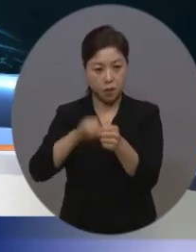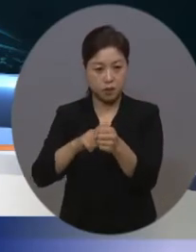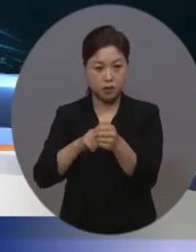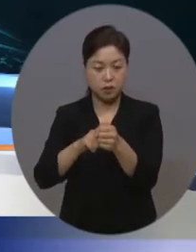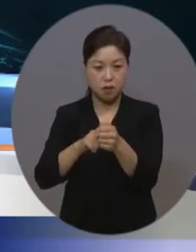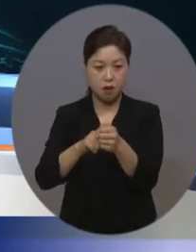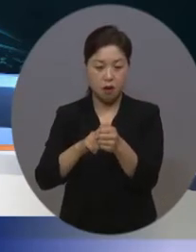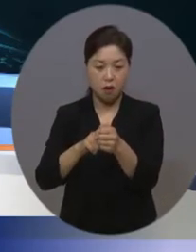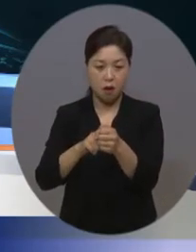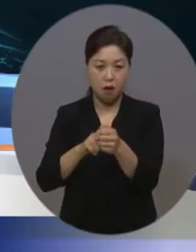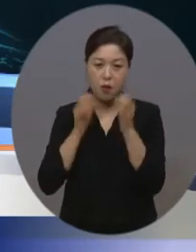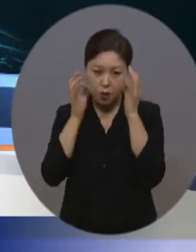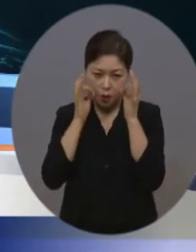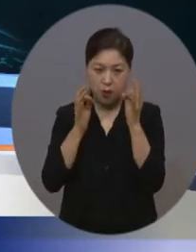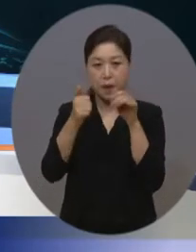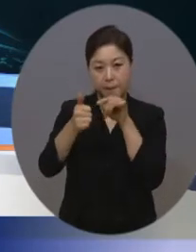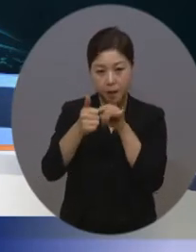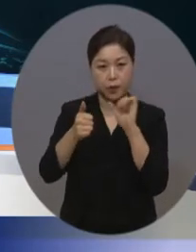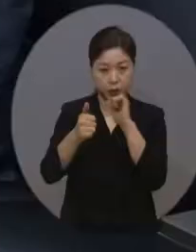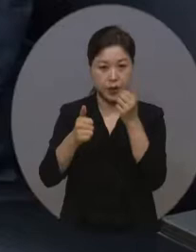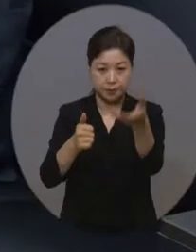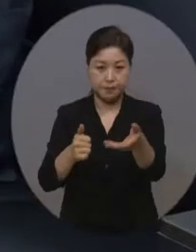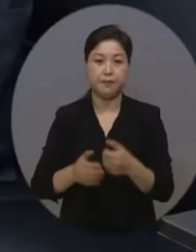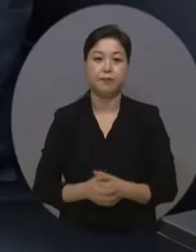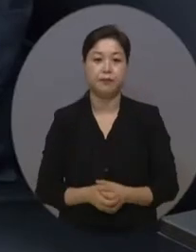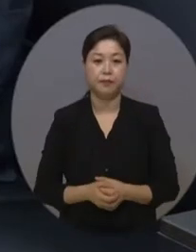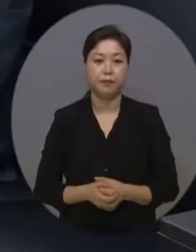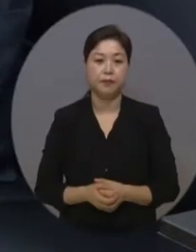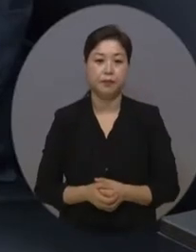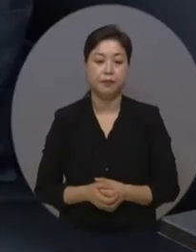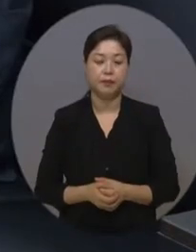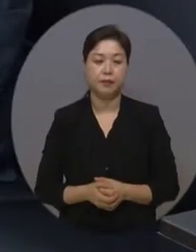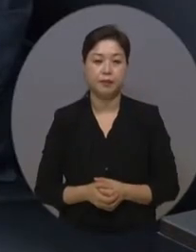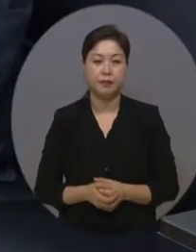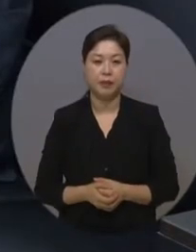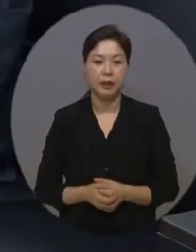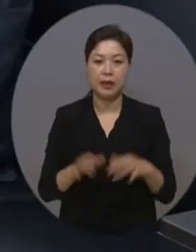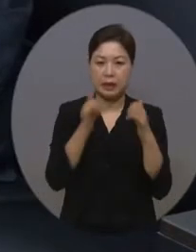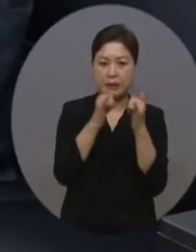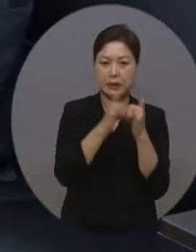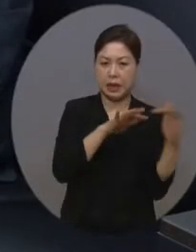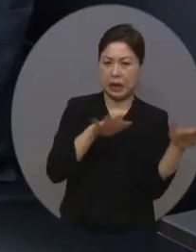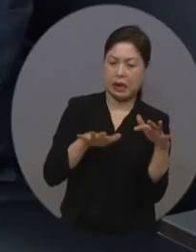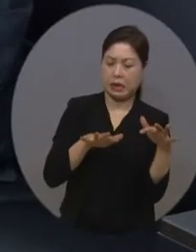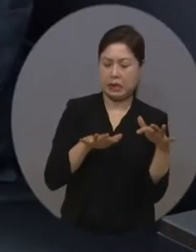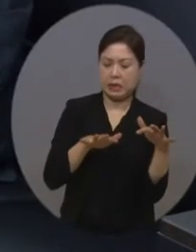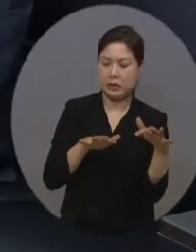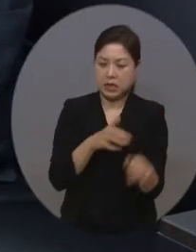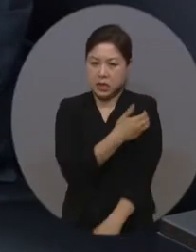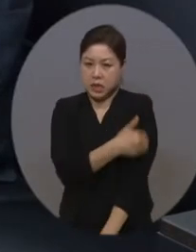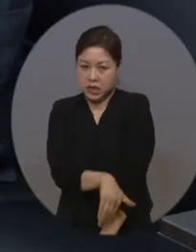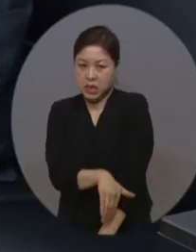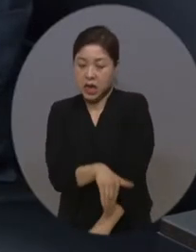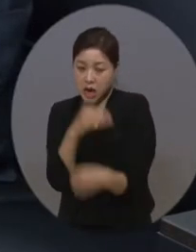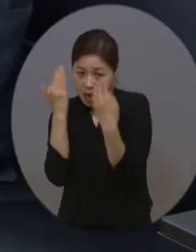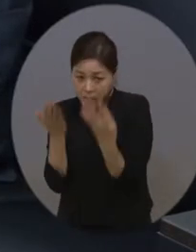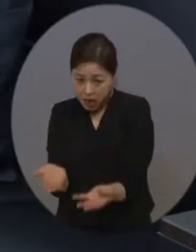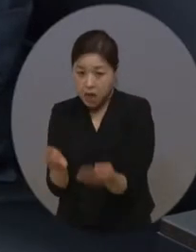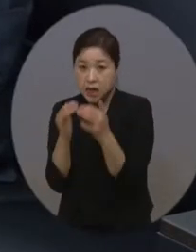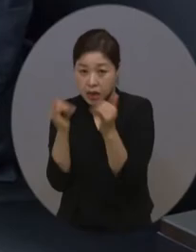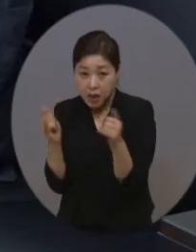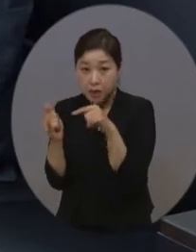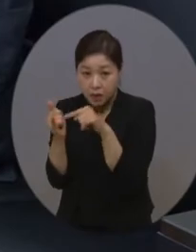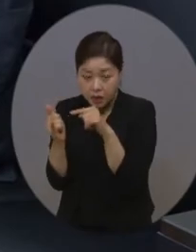이를 조은빈 기자가 만나봤습니다. 사회의 따가운 시선으로 힘들어하는 출소자들을 따뜻한 마음으로 돌봐온